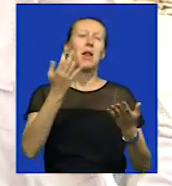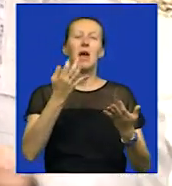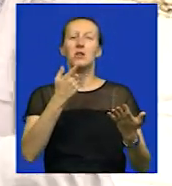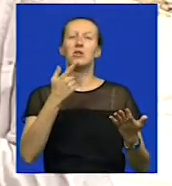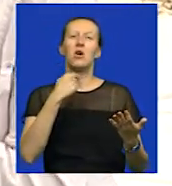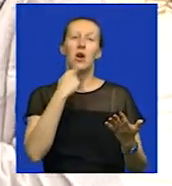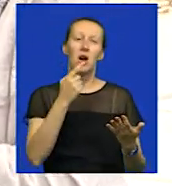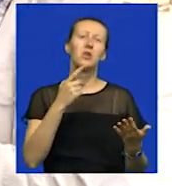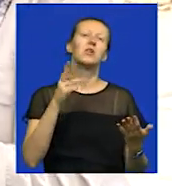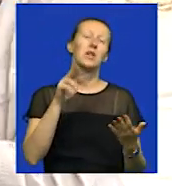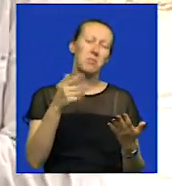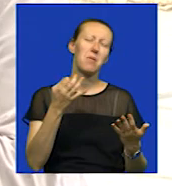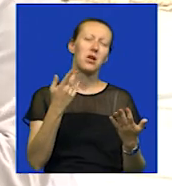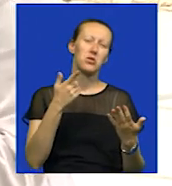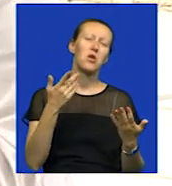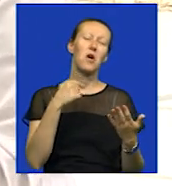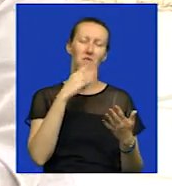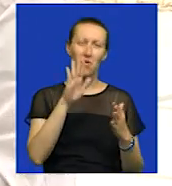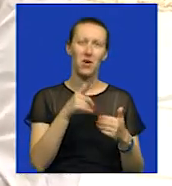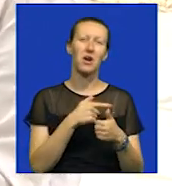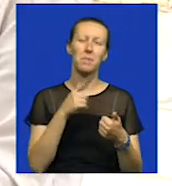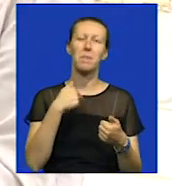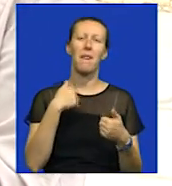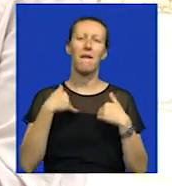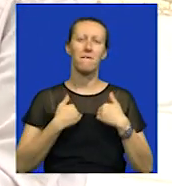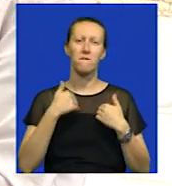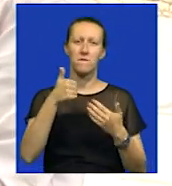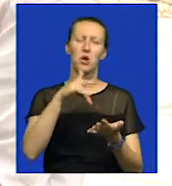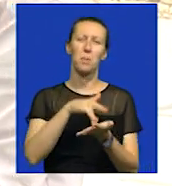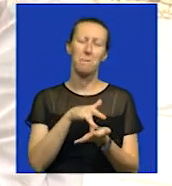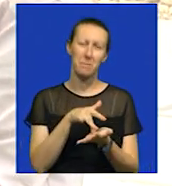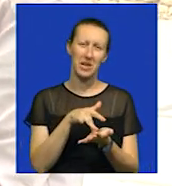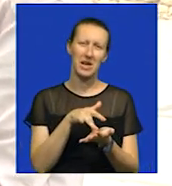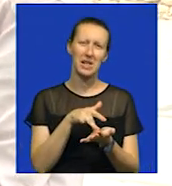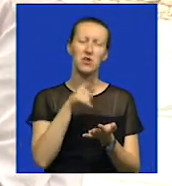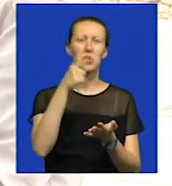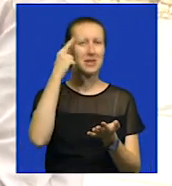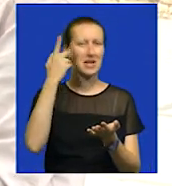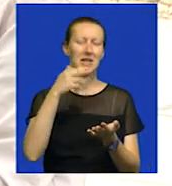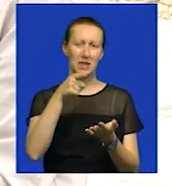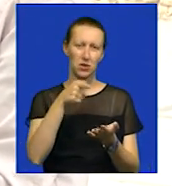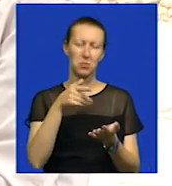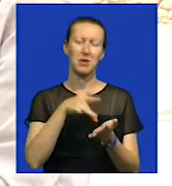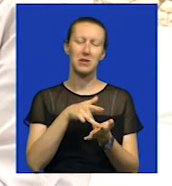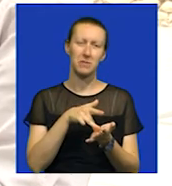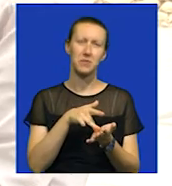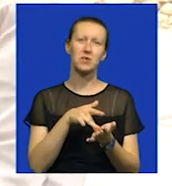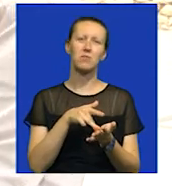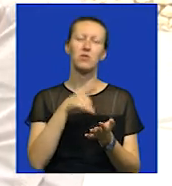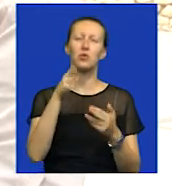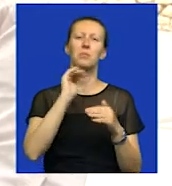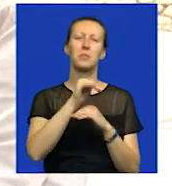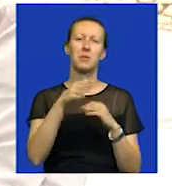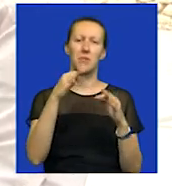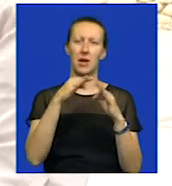kakovu kritiku. Ima. A, da čujemo. Ima, ovako, pošto ja živim na jednom području, oni znaju gdje je to, to je